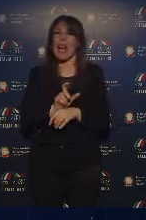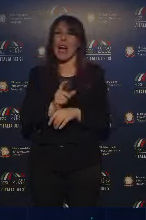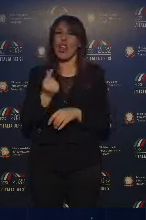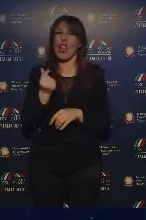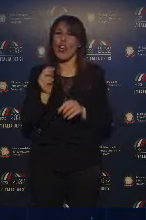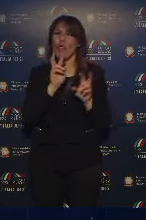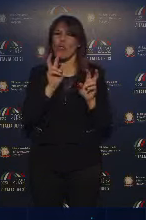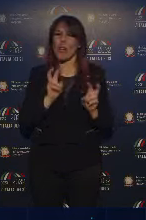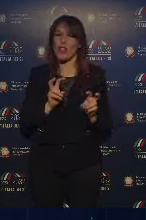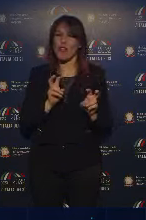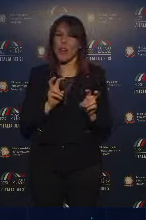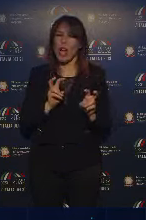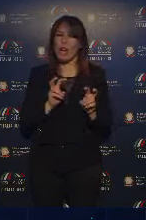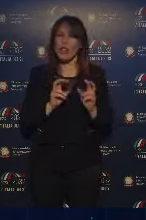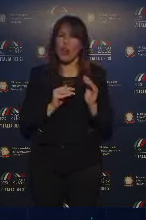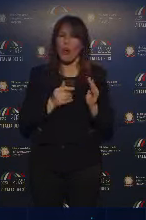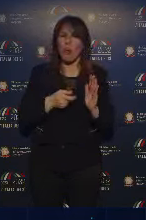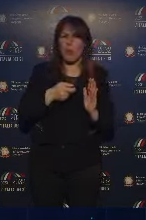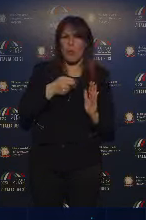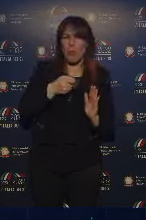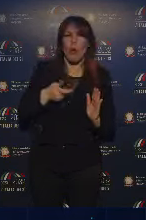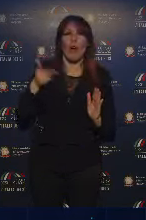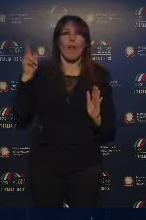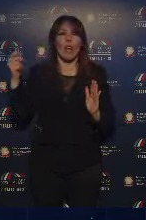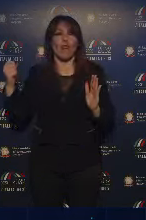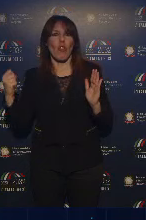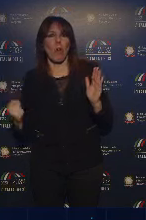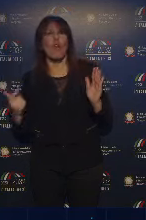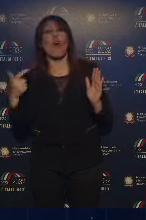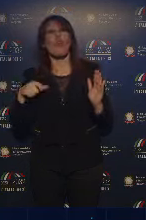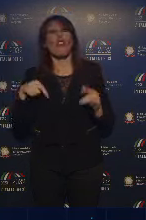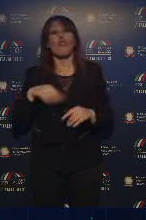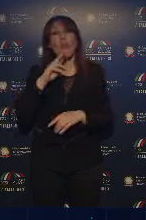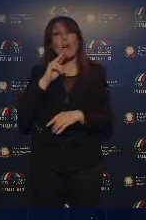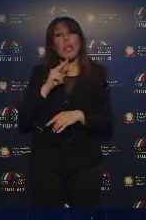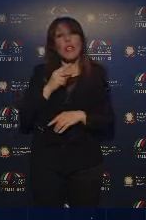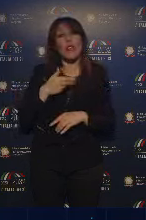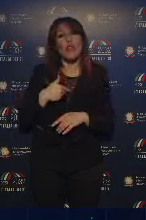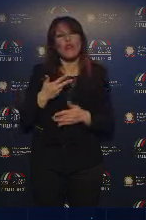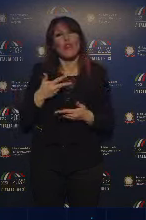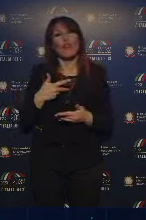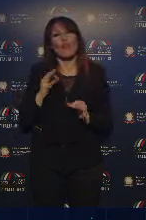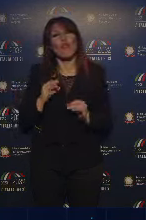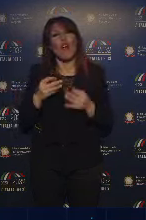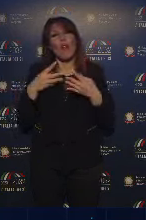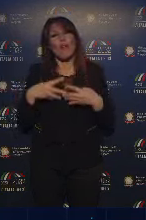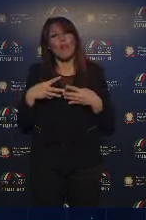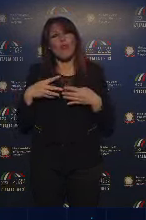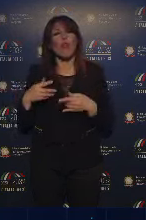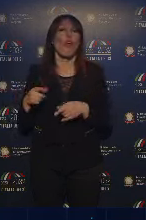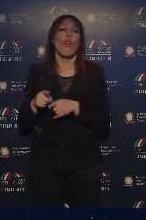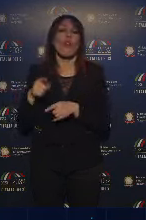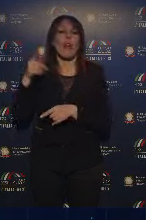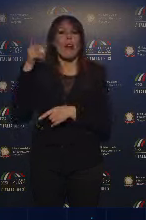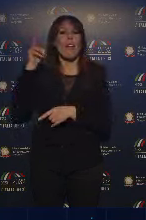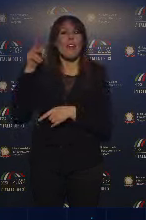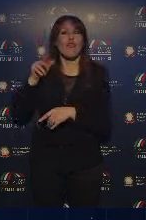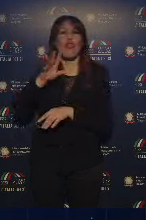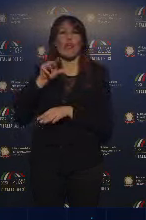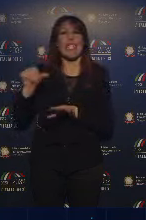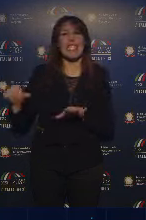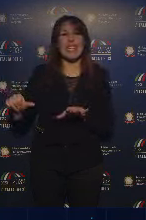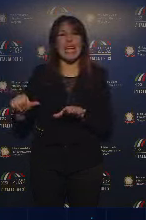colleghi francesi ma molto semplicemente perché oggi pomeriggio ci sono in in funzioni in Francia 56 reattori di cui uno in